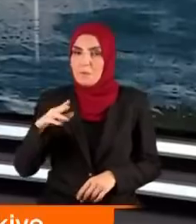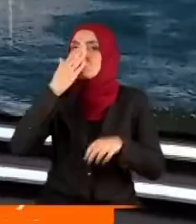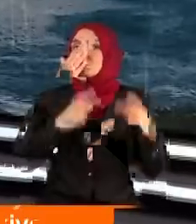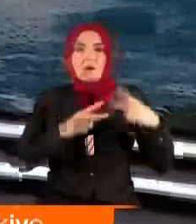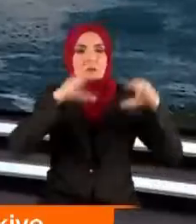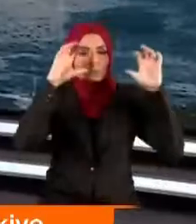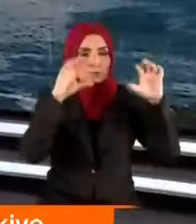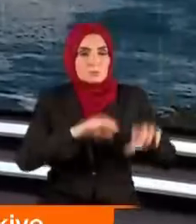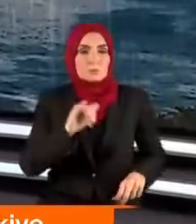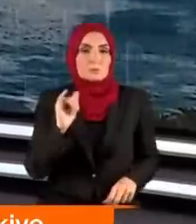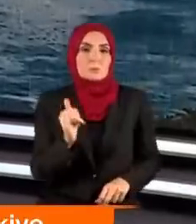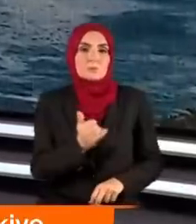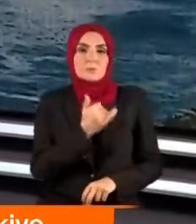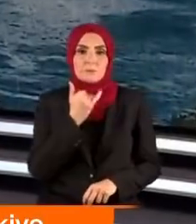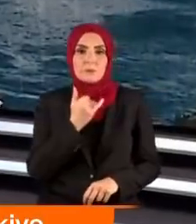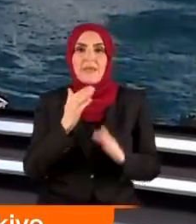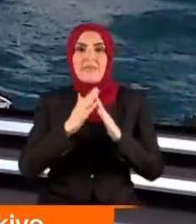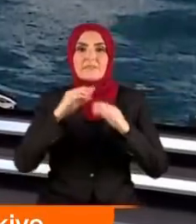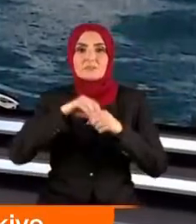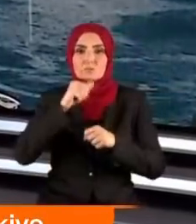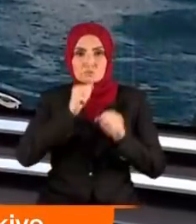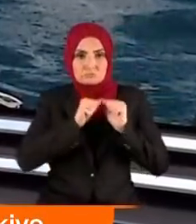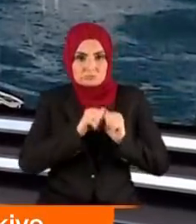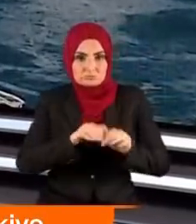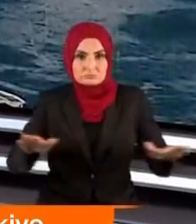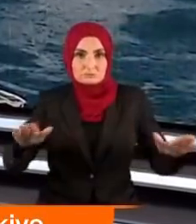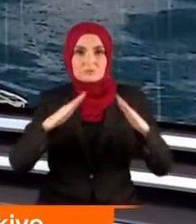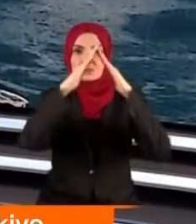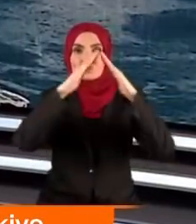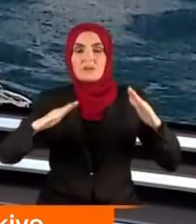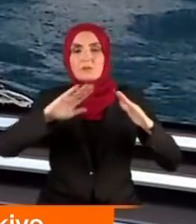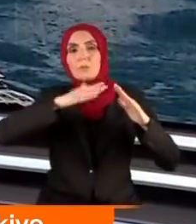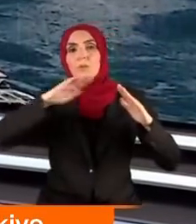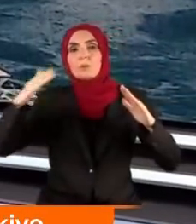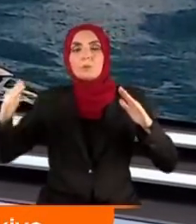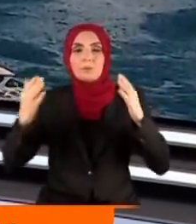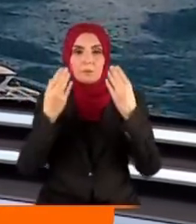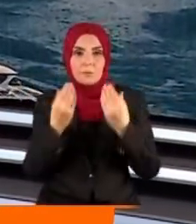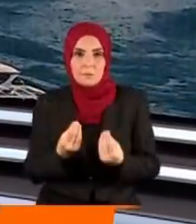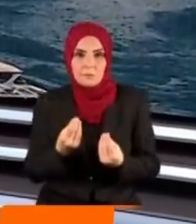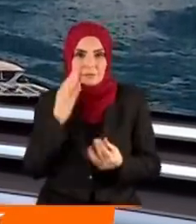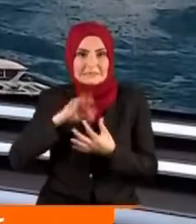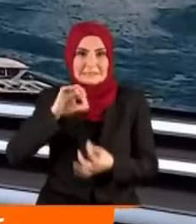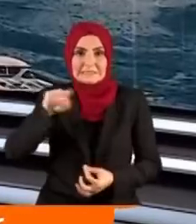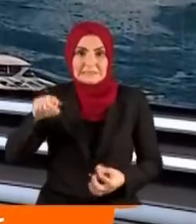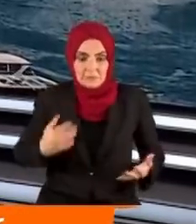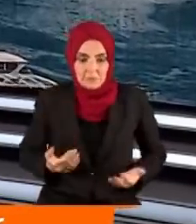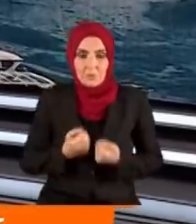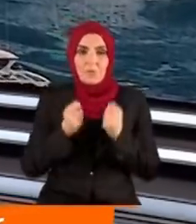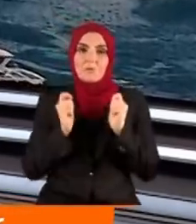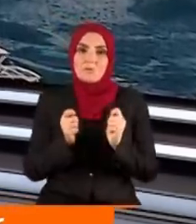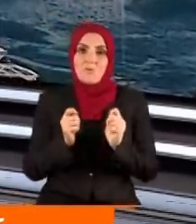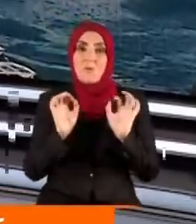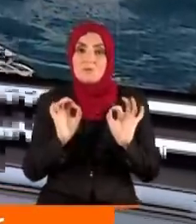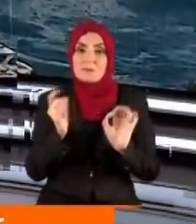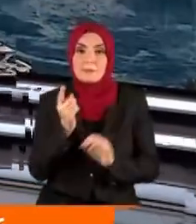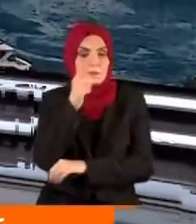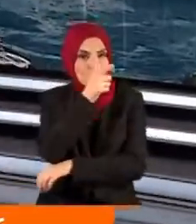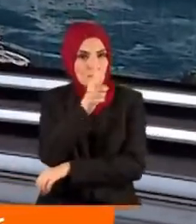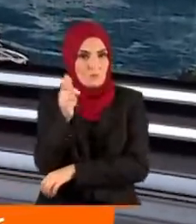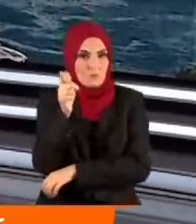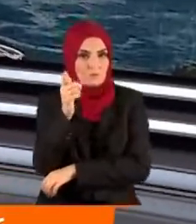Evleri su bastı, çatılar uçtu. İnsanlar canını zor kurtardı ama özellikle bir görüntü vardı ki birazdan gelecek